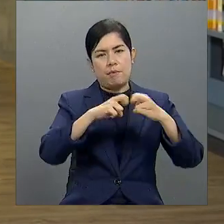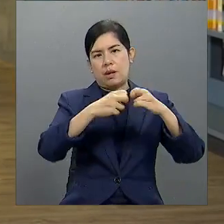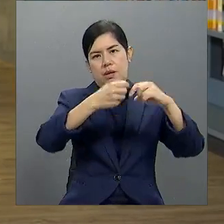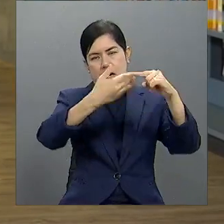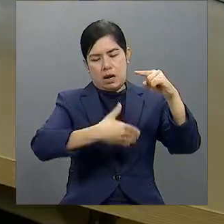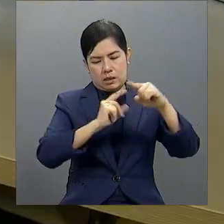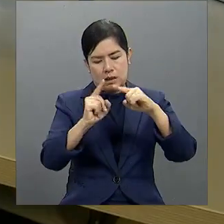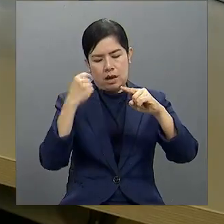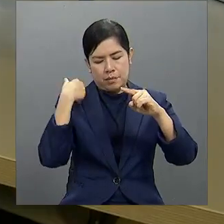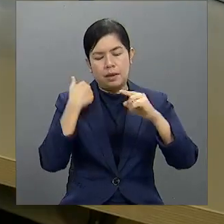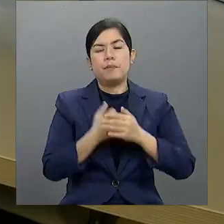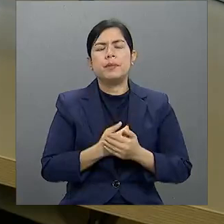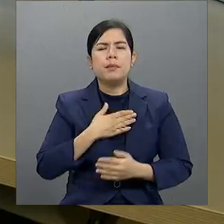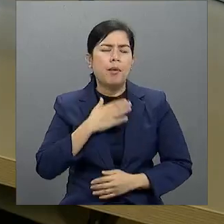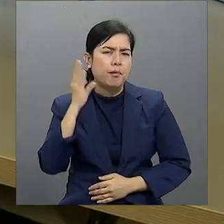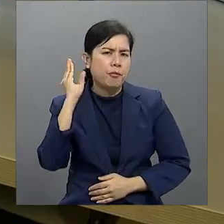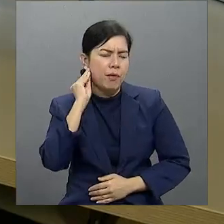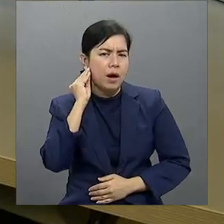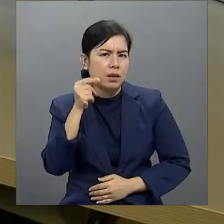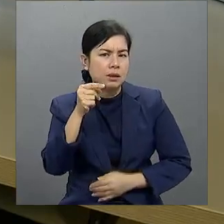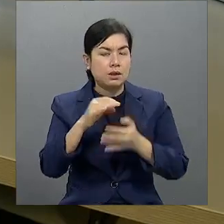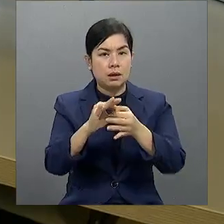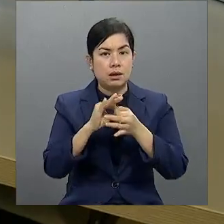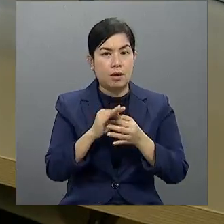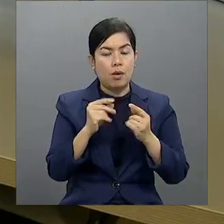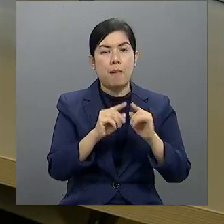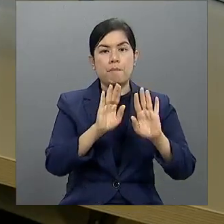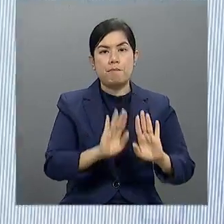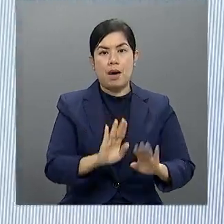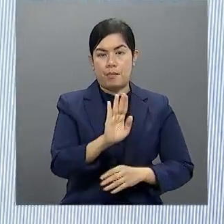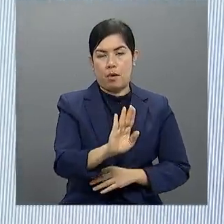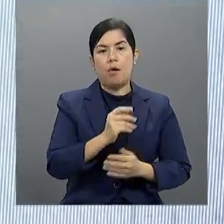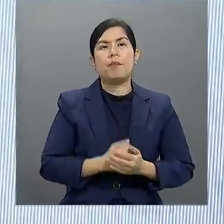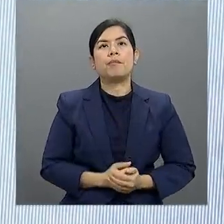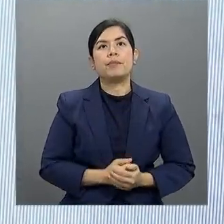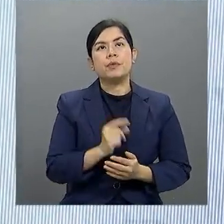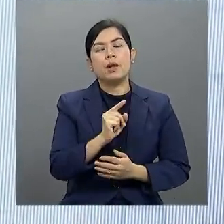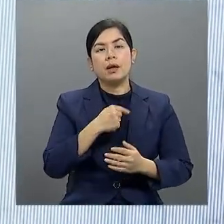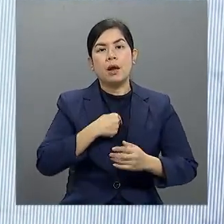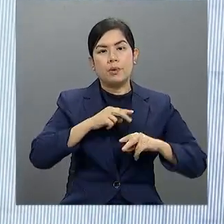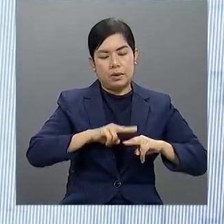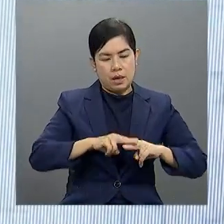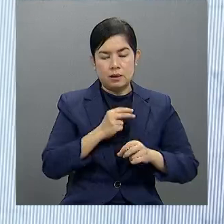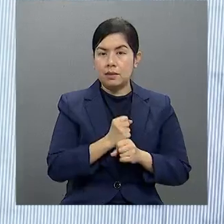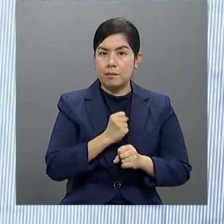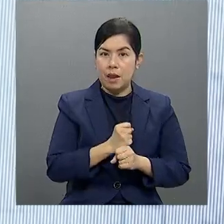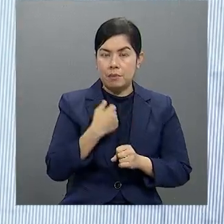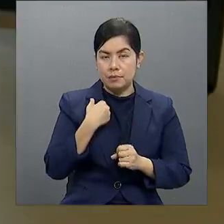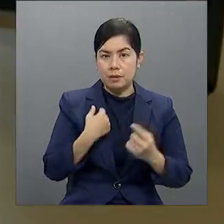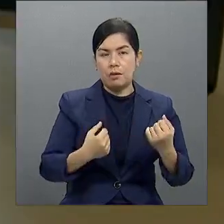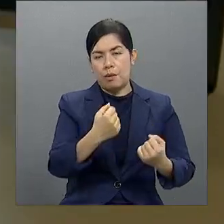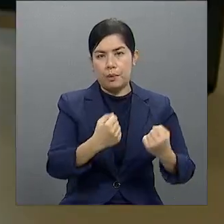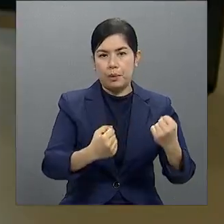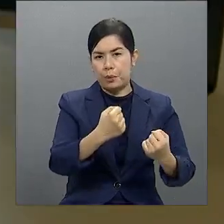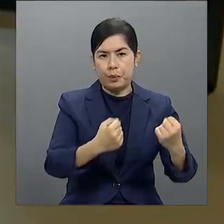ที่ฟังมาก็น่าจะเกิดจากเขาเรียกว่าพฤติกรรมหรือไลฟ์สไตล์ที่เราใช้เนี่ยอย่างเช่นการนั่งทำงานการขับรถใช่ไหมฮะมันก็จะส่งผลแล้วนี่